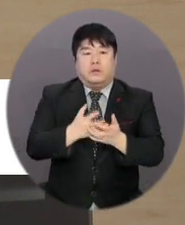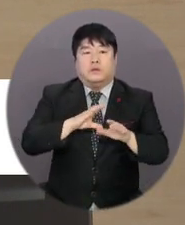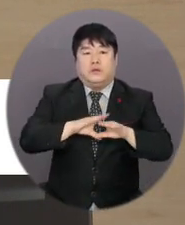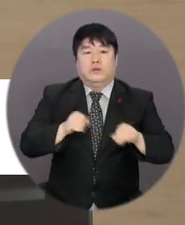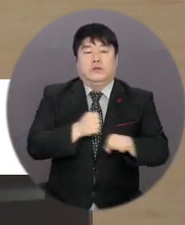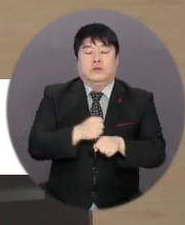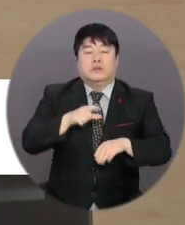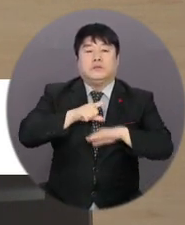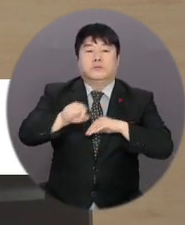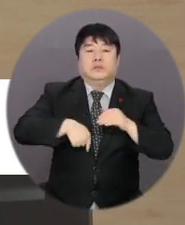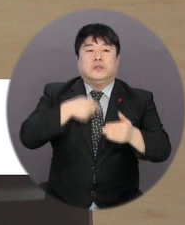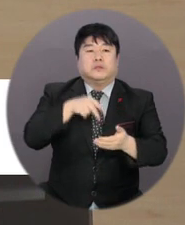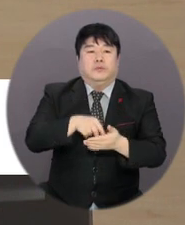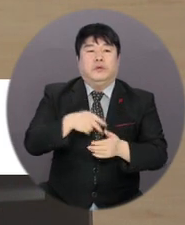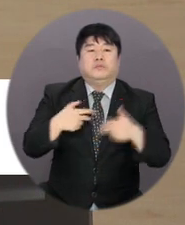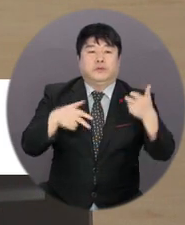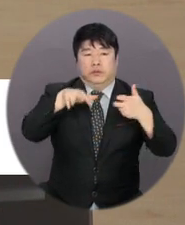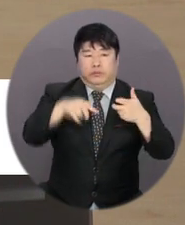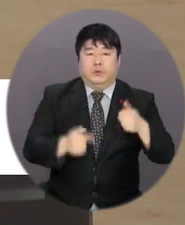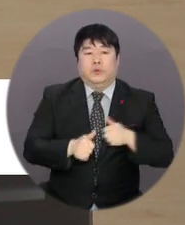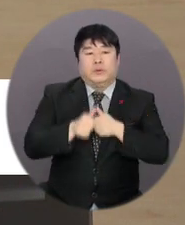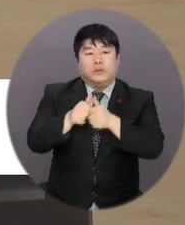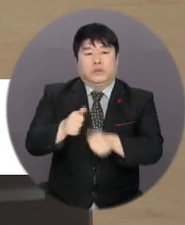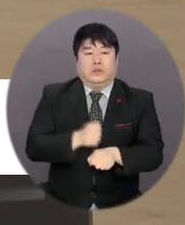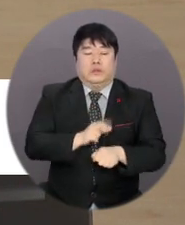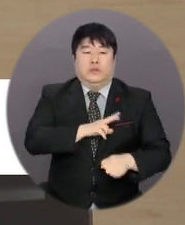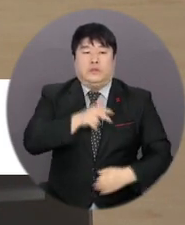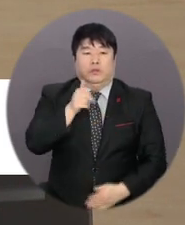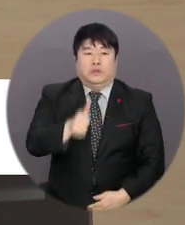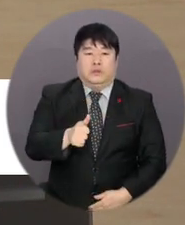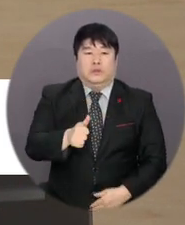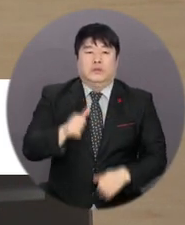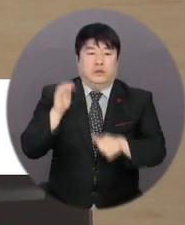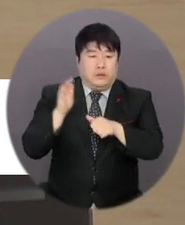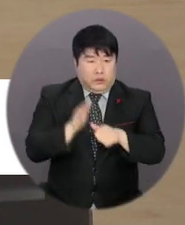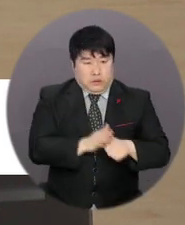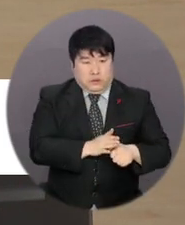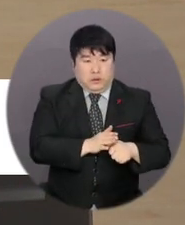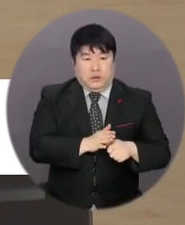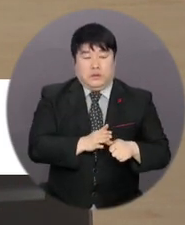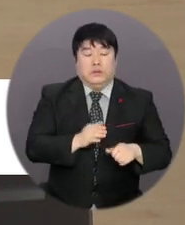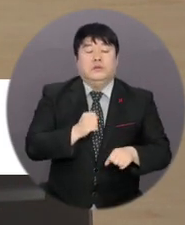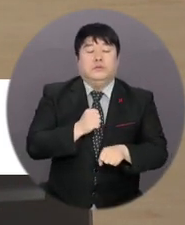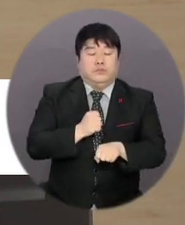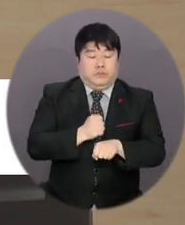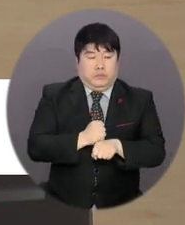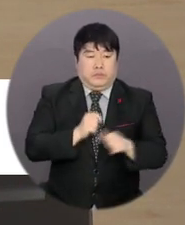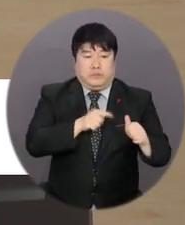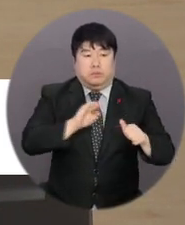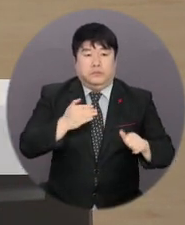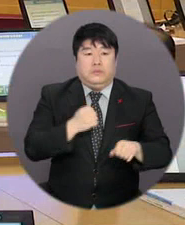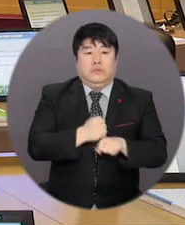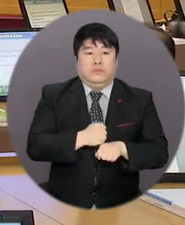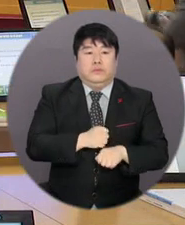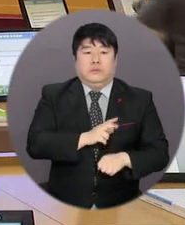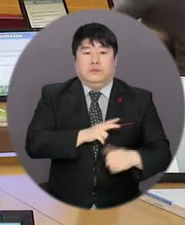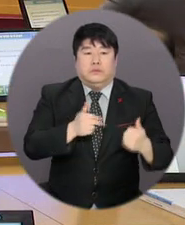지방자치법 제70조에 따라 의장은 제척 대상이 되어 의사에 참여할 수